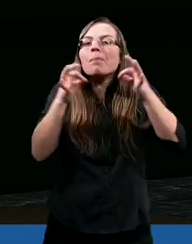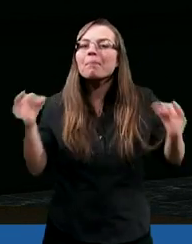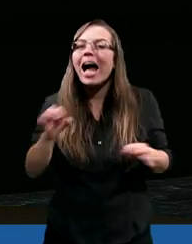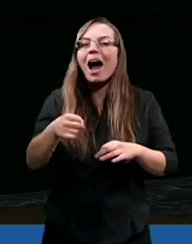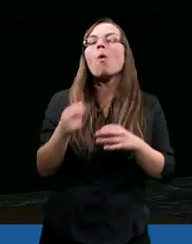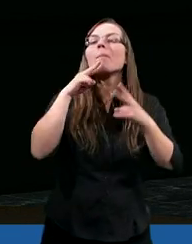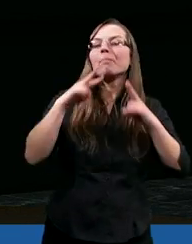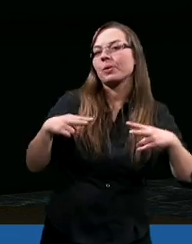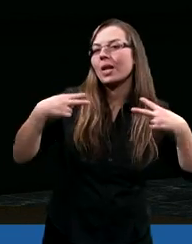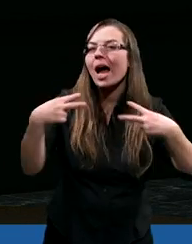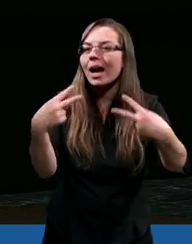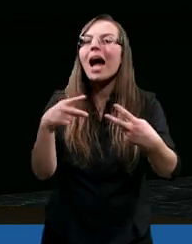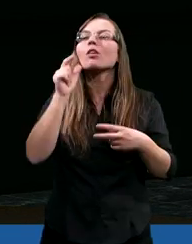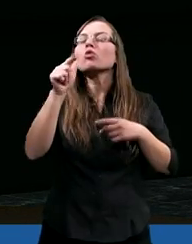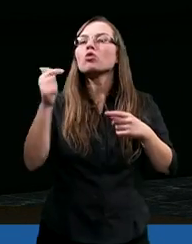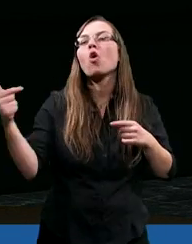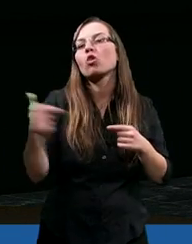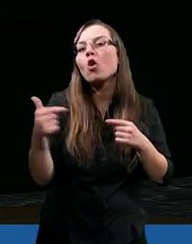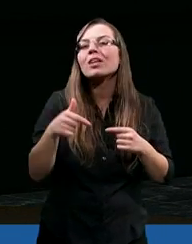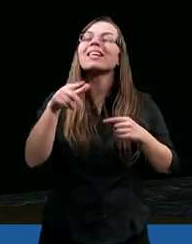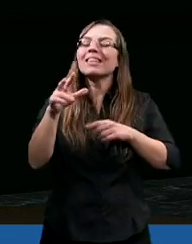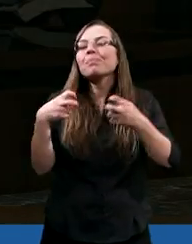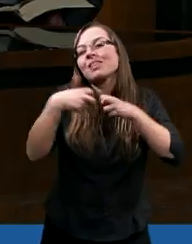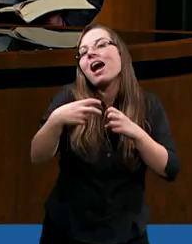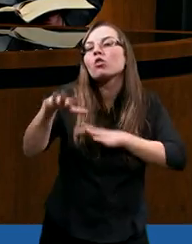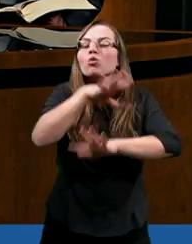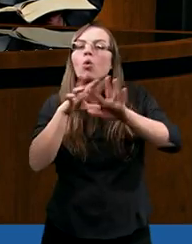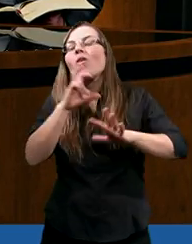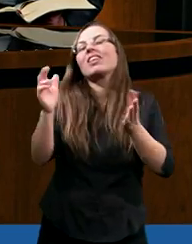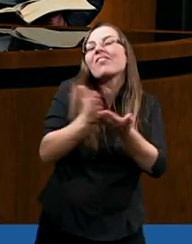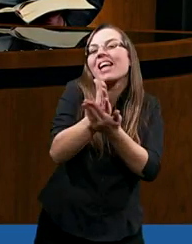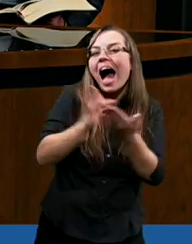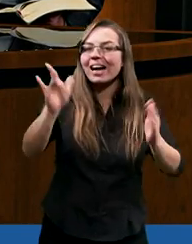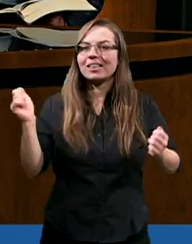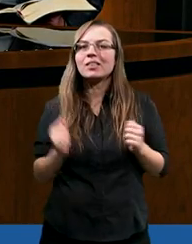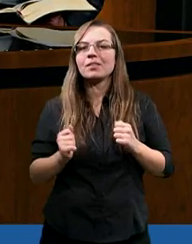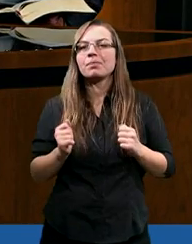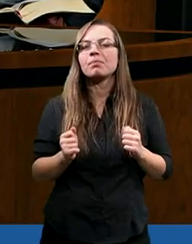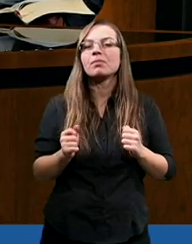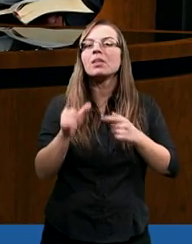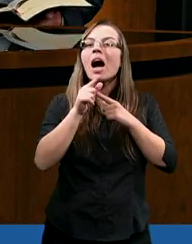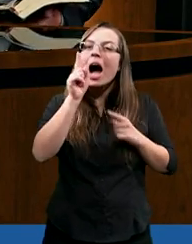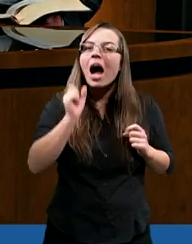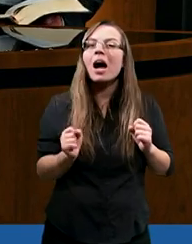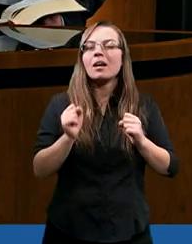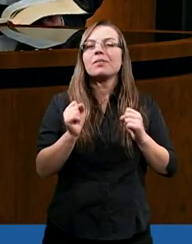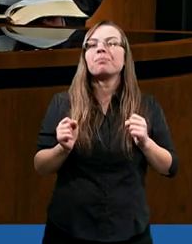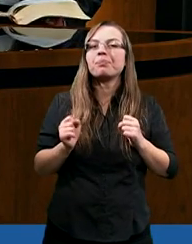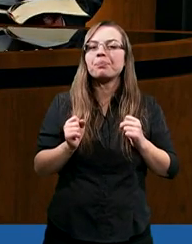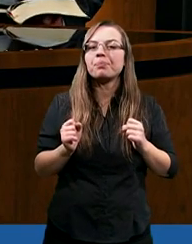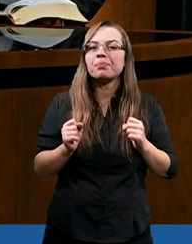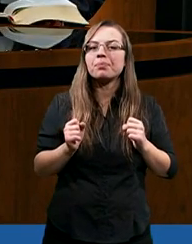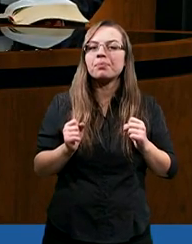przekazać, co się dotyczy rzeczy duchowych, rzeczy wiary. Tak, ale Kosidowski pisał, że